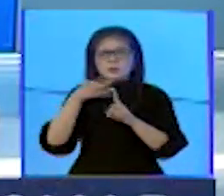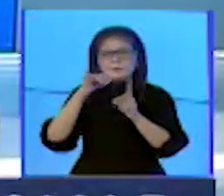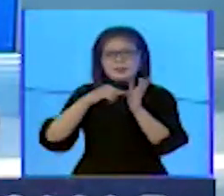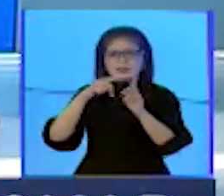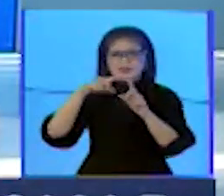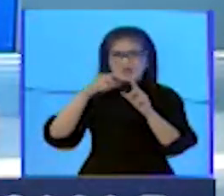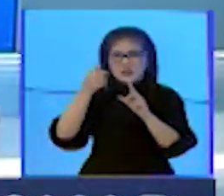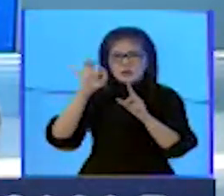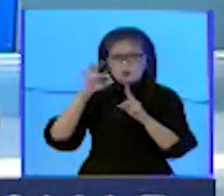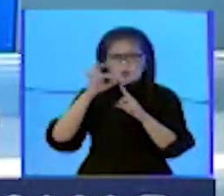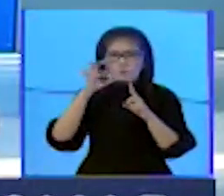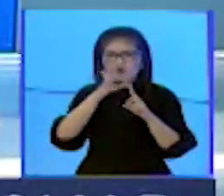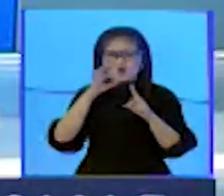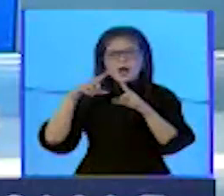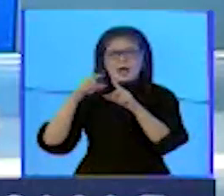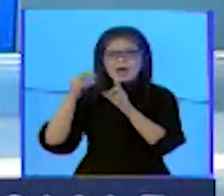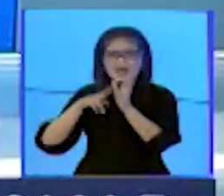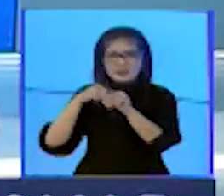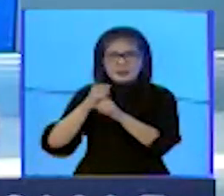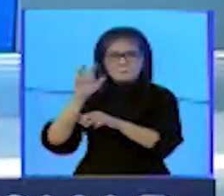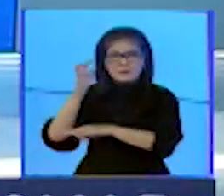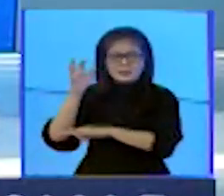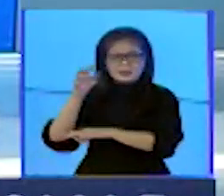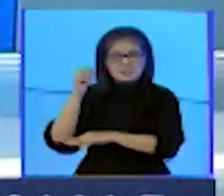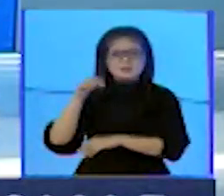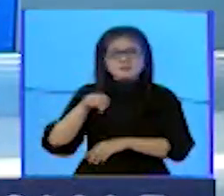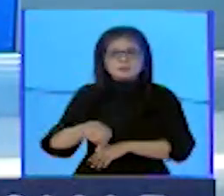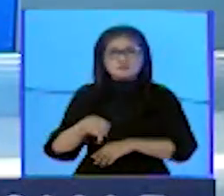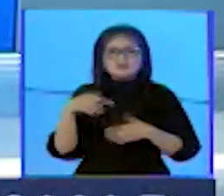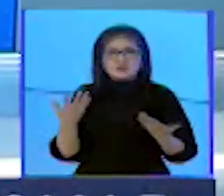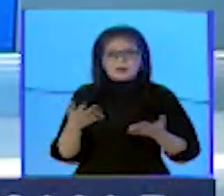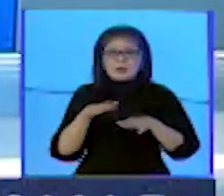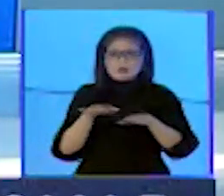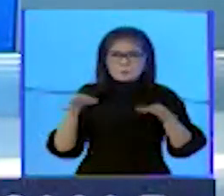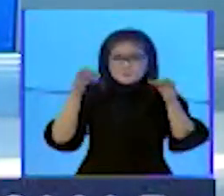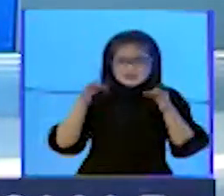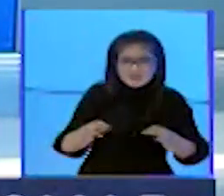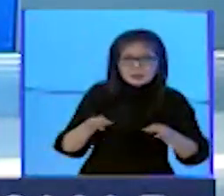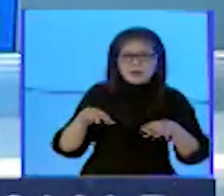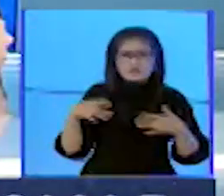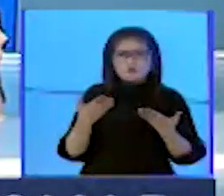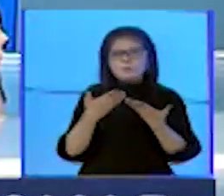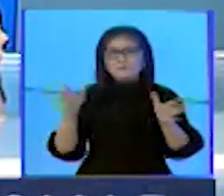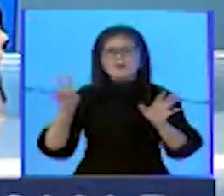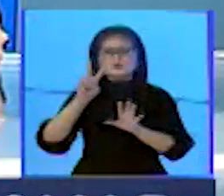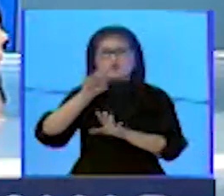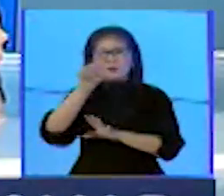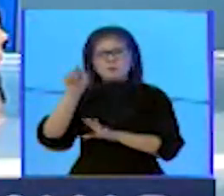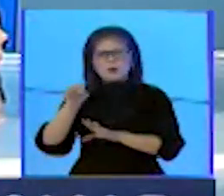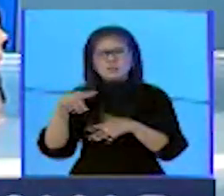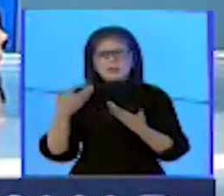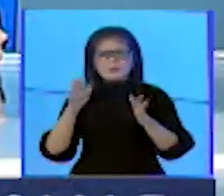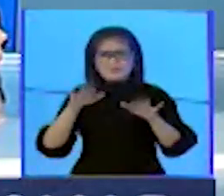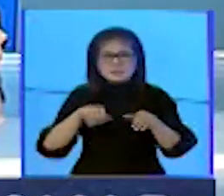Banten ditangkap polisi. Pelaku adalah narapidana asimilasi, baru bebas 2 bulan dan kerap mengincar sepeda merek